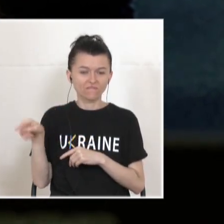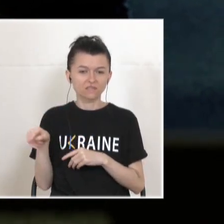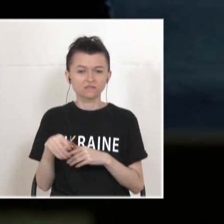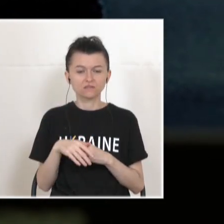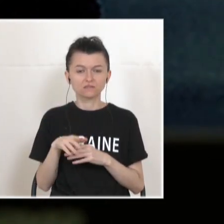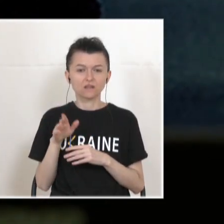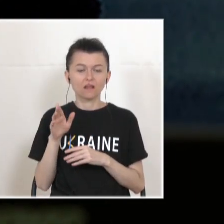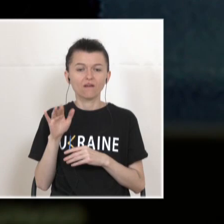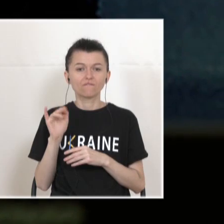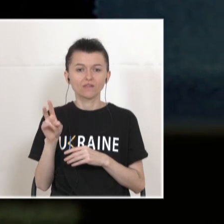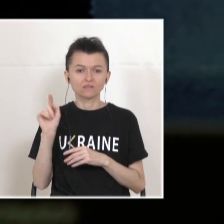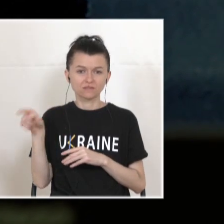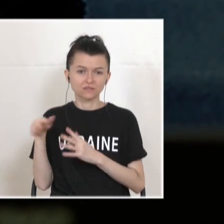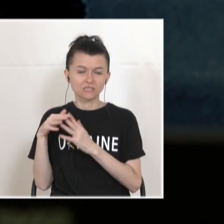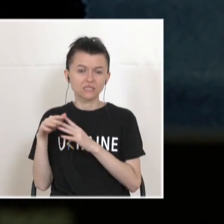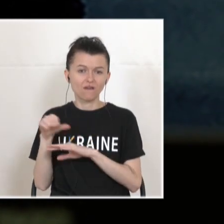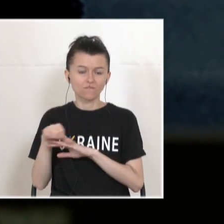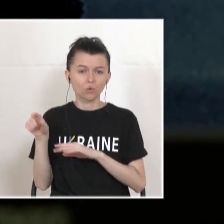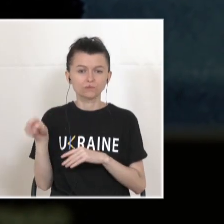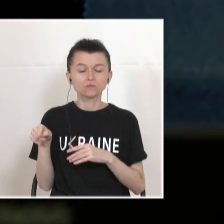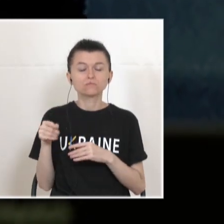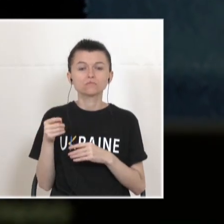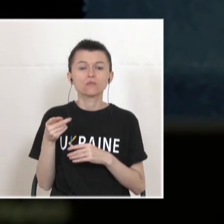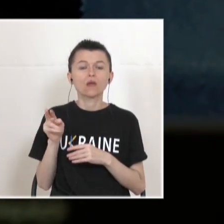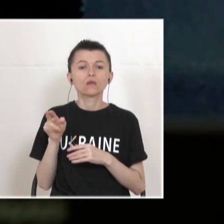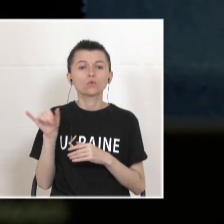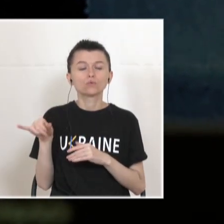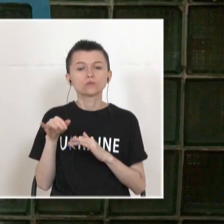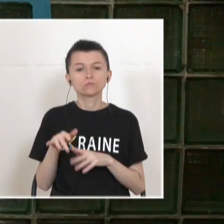Він на фронті, так. Як у нього справи?